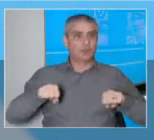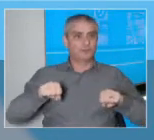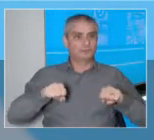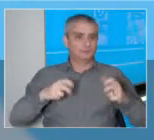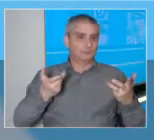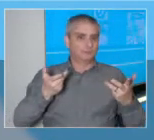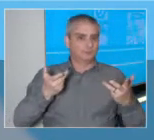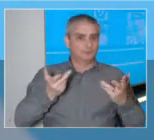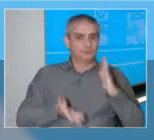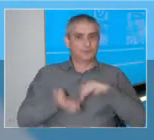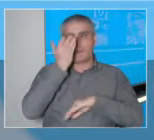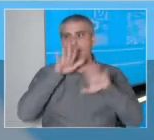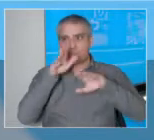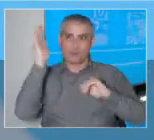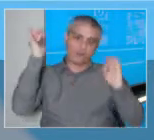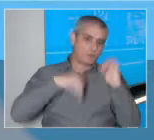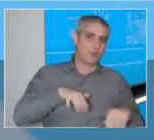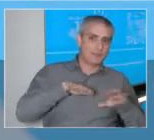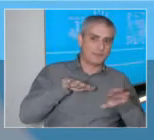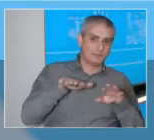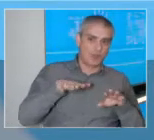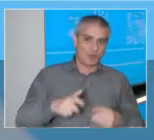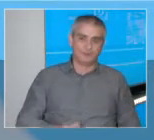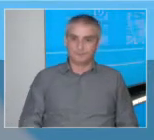שמשנה ומעלה ממשלות, מורידה ממשלות?